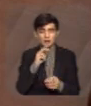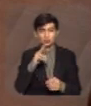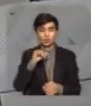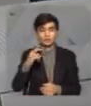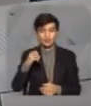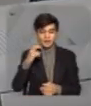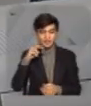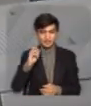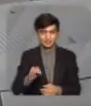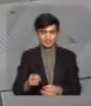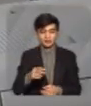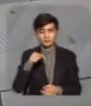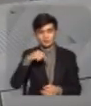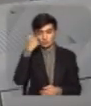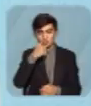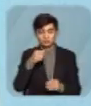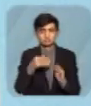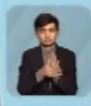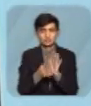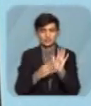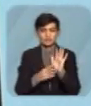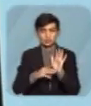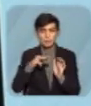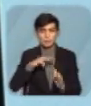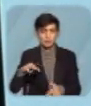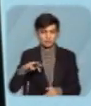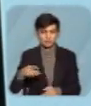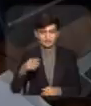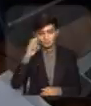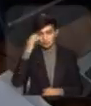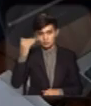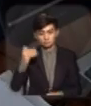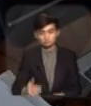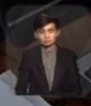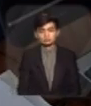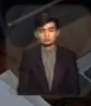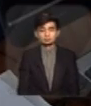выделено почти 90 миллионов тенге из бюджета.